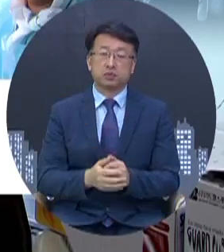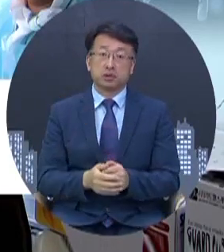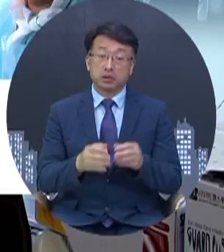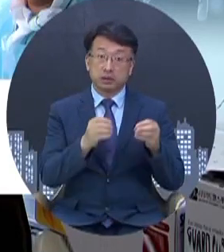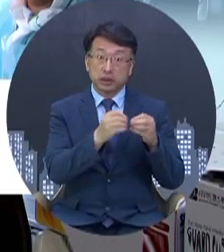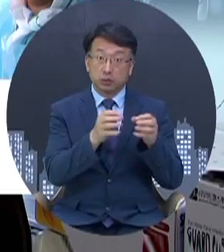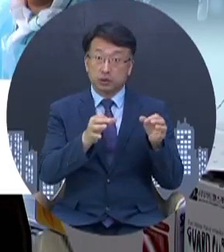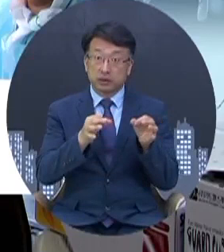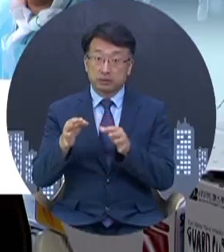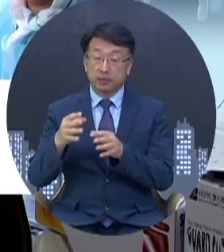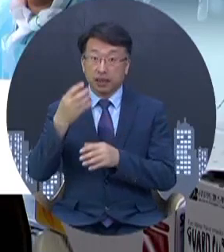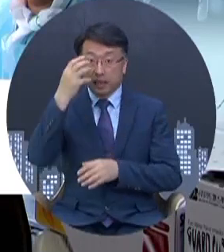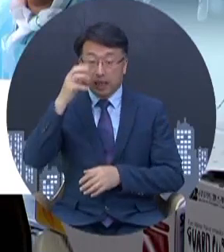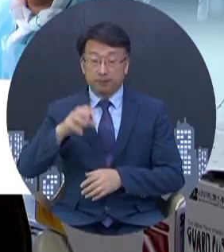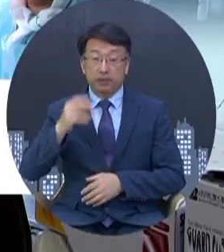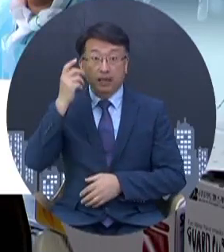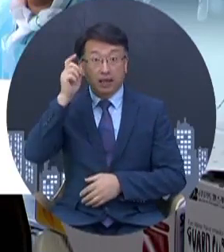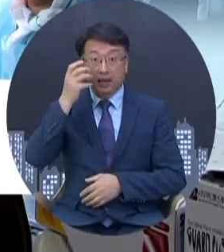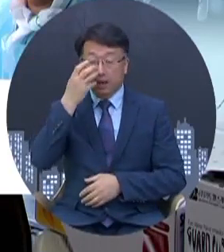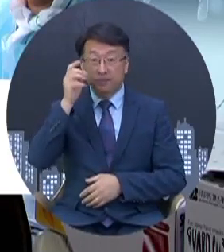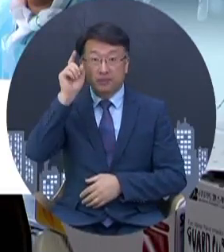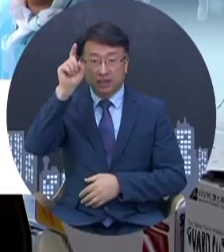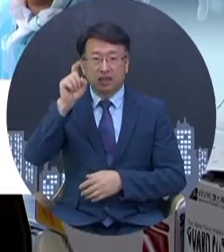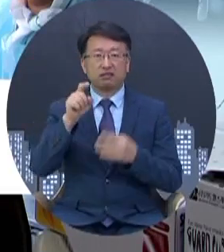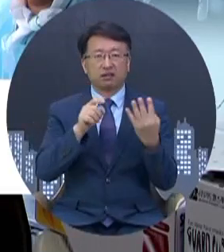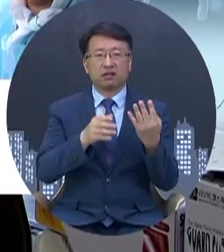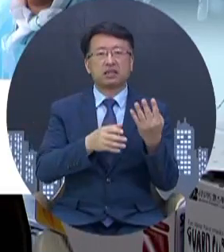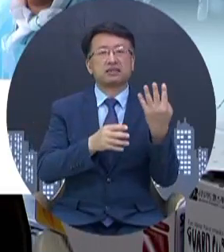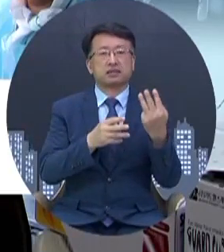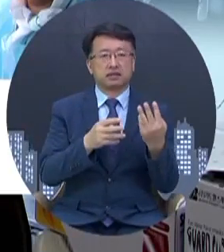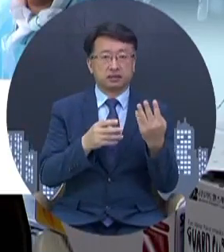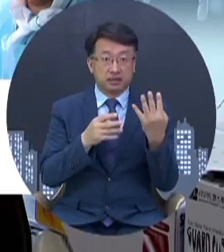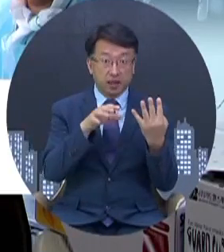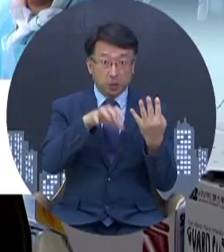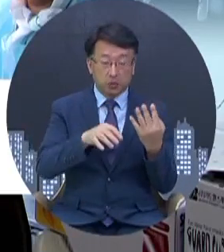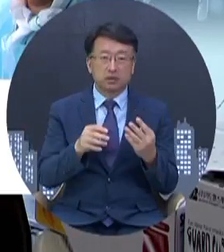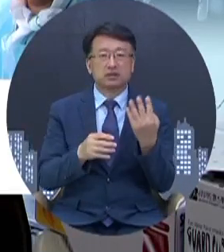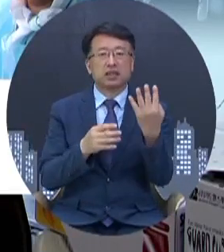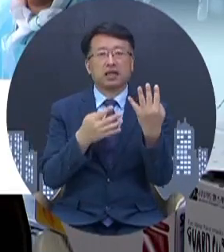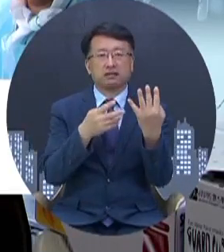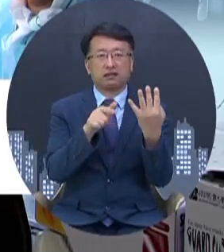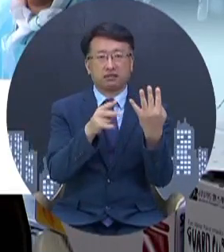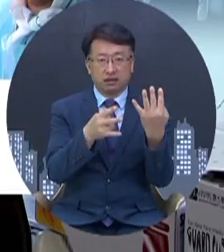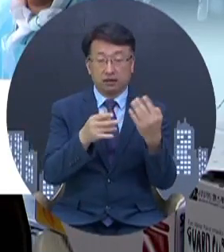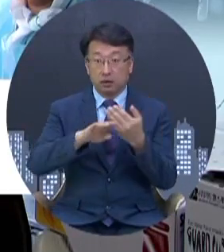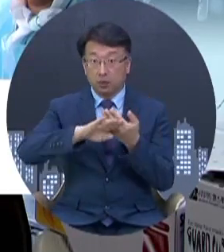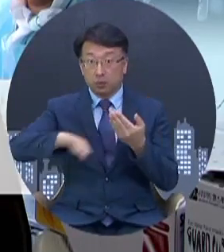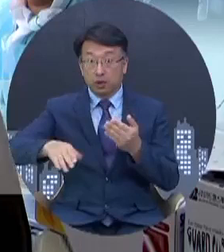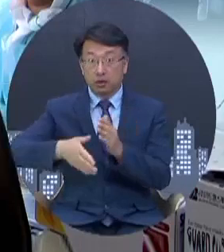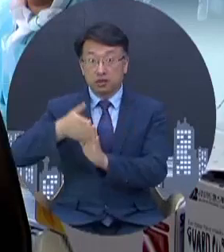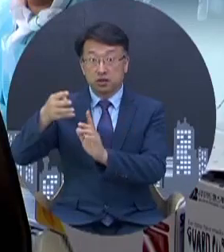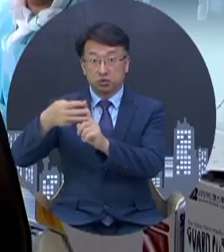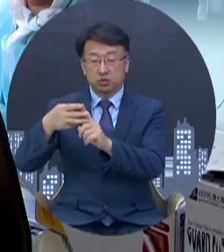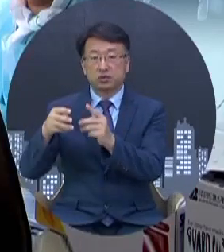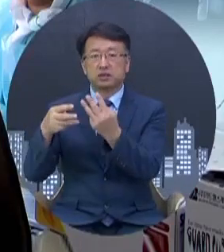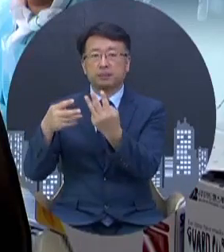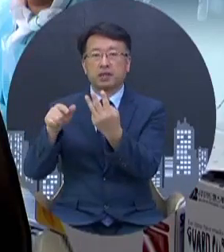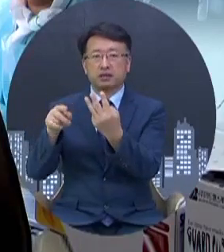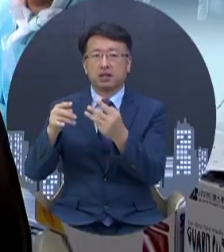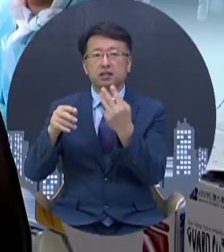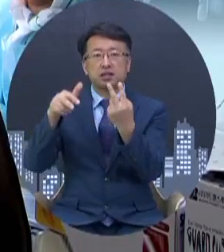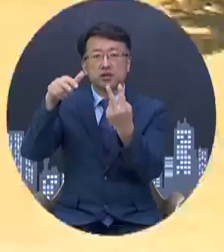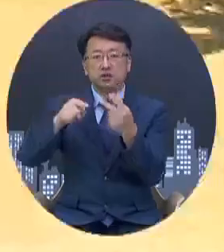창원, 김해, 함안, 함양을 제외한 나머지 시군의 3단계 거리 두기는 2주 더 연장됐습니다. 첫 소식 신은정